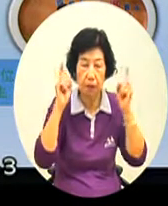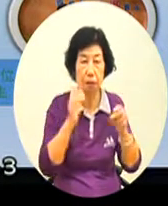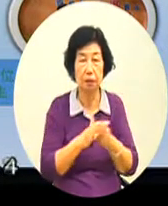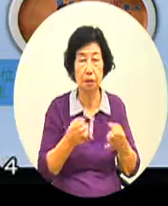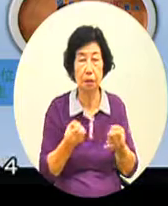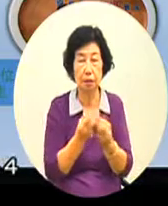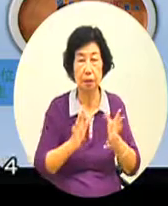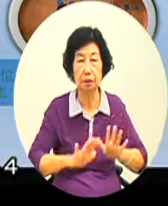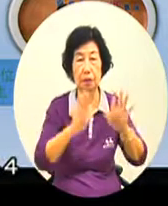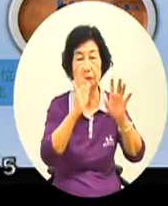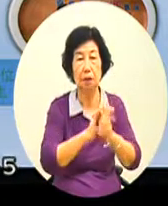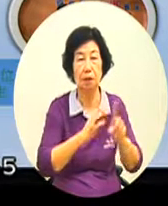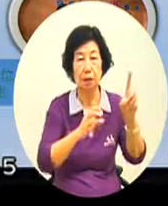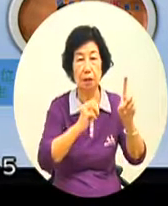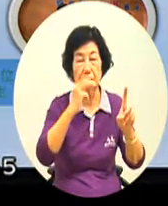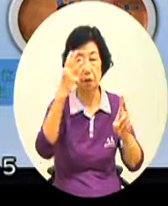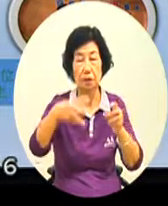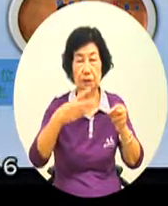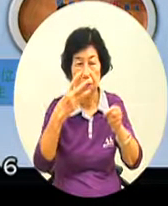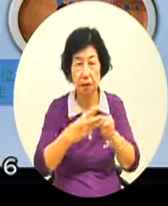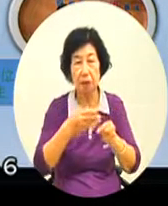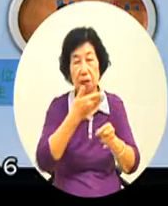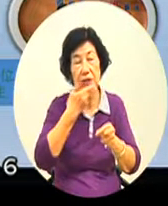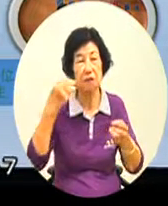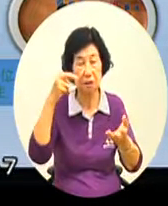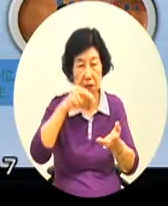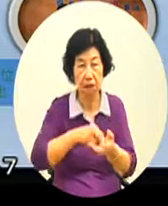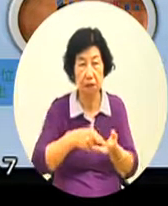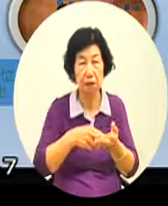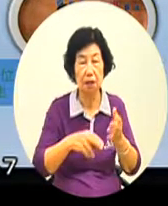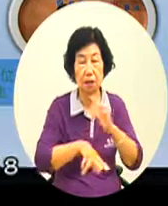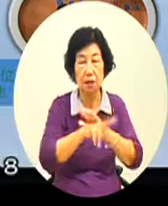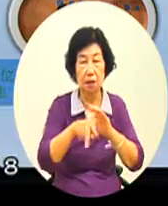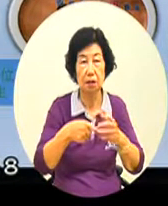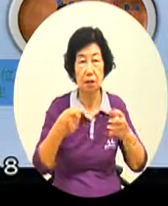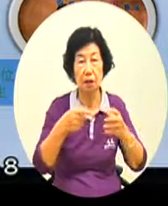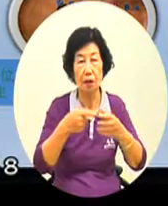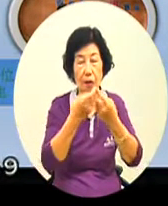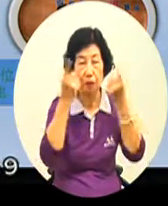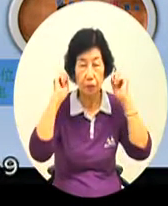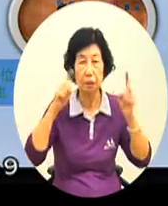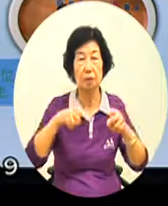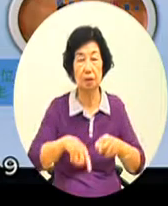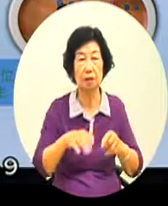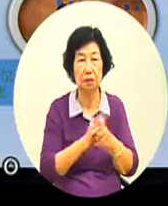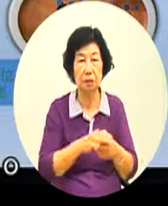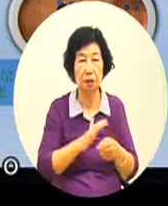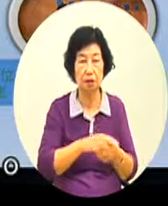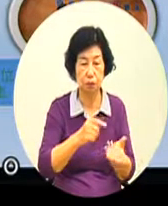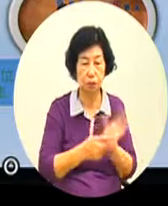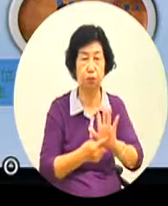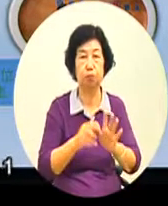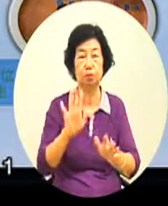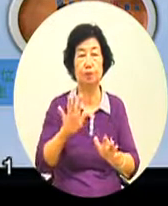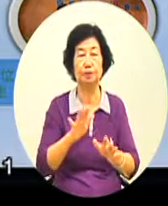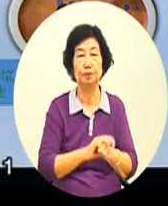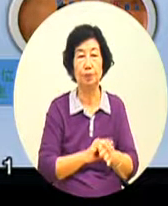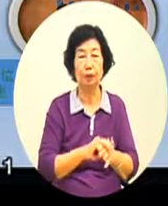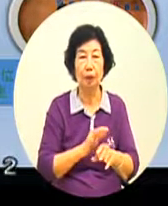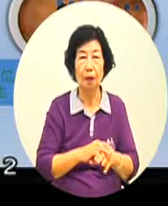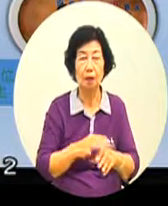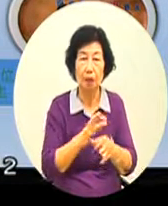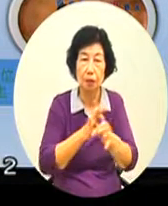自103年度与市立空大签订策略联盟以后，已显有成效。除了在学分采集以